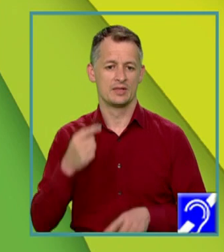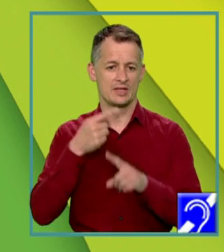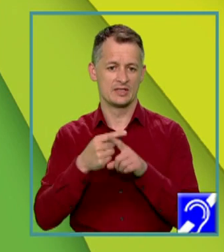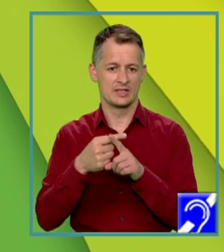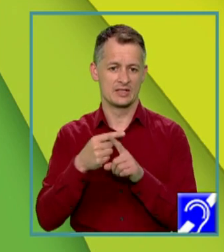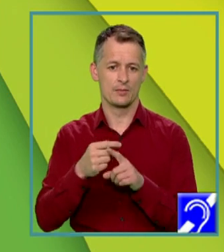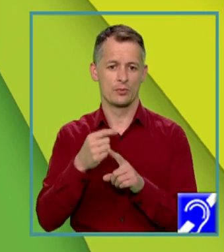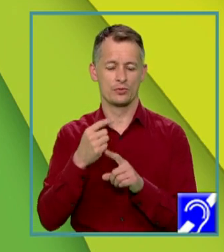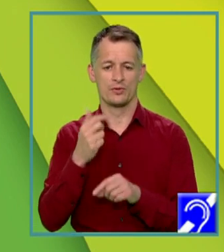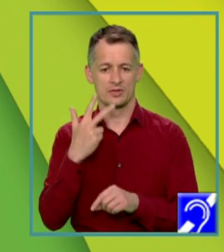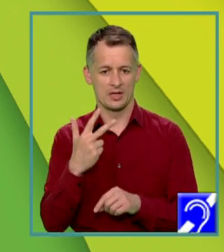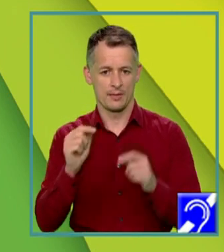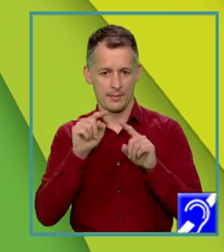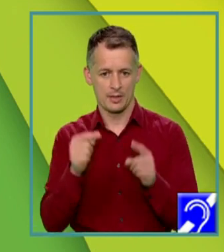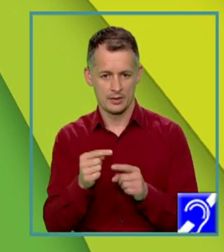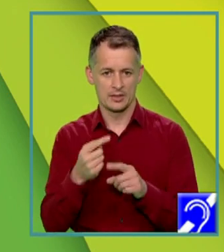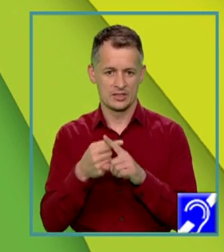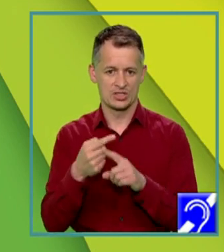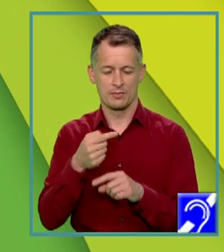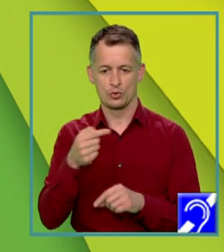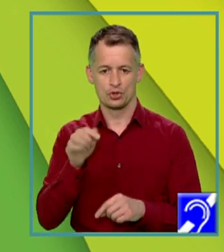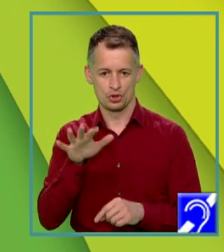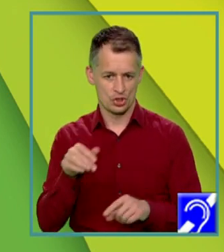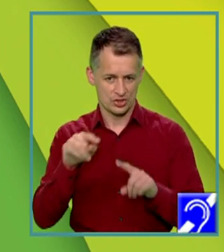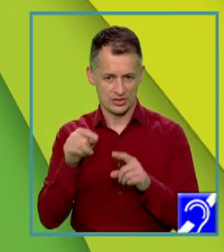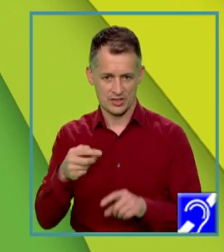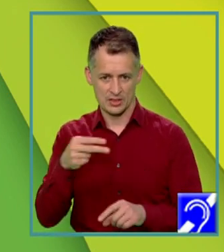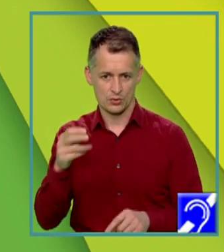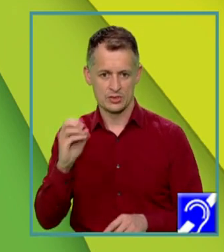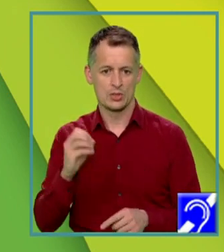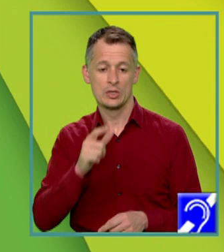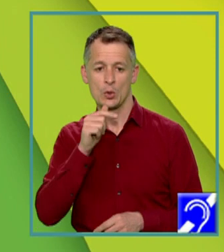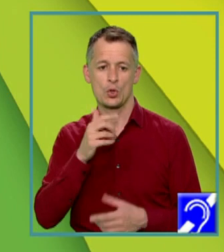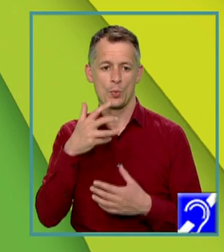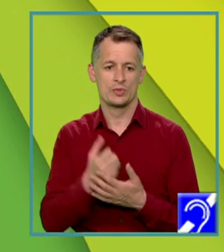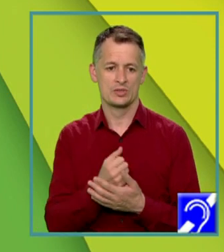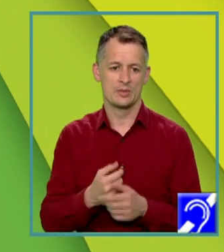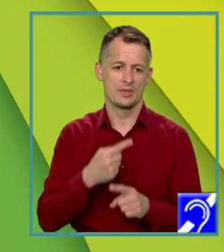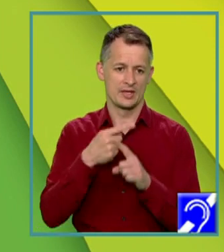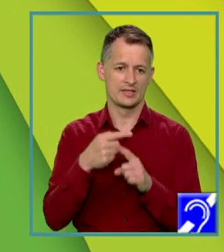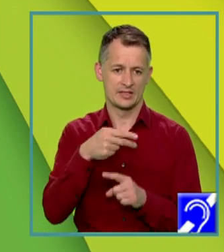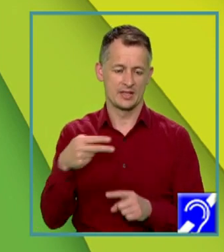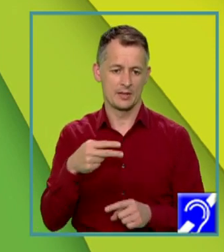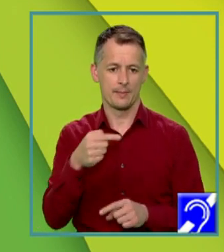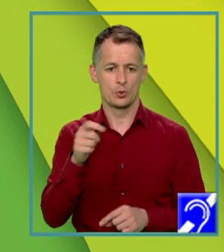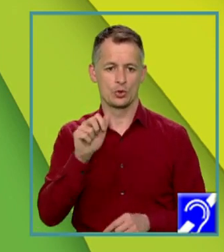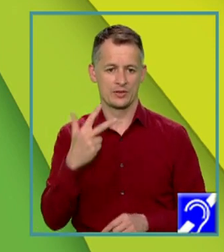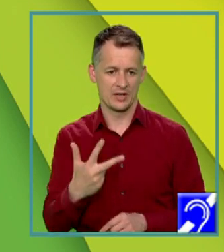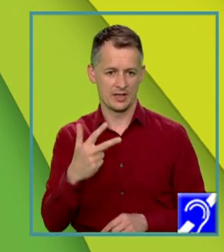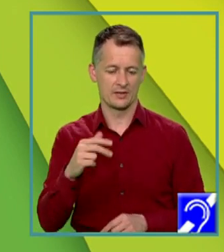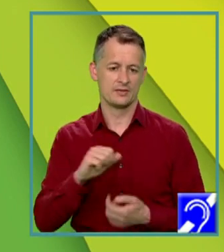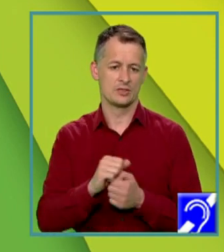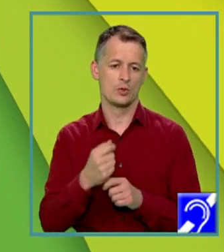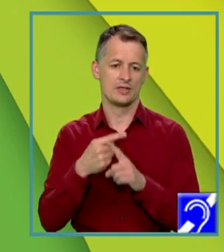plus 3 pe lângă x minus cinci egal cu zero de unde obținem x egal cu minus 3 sau